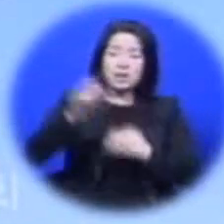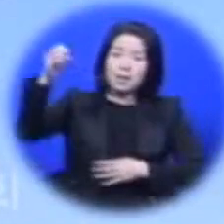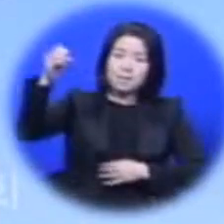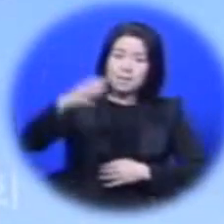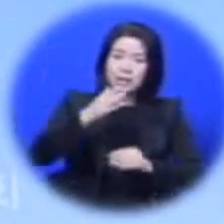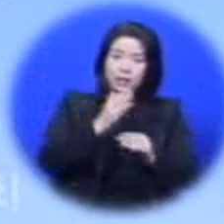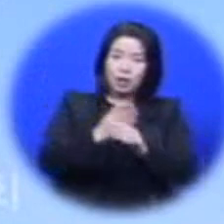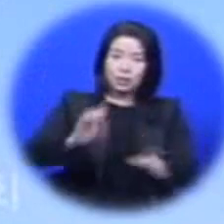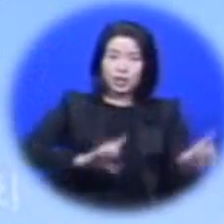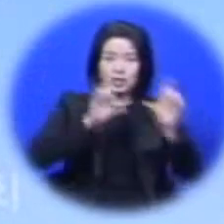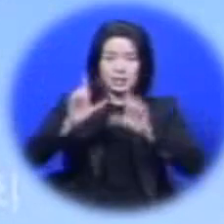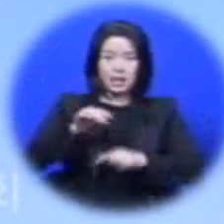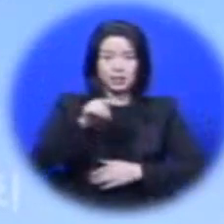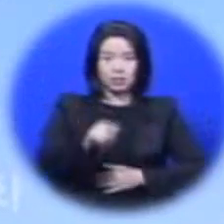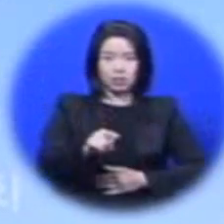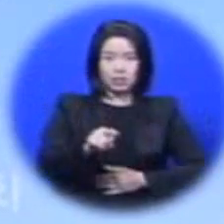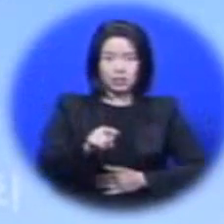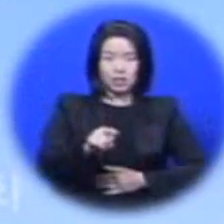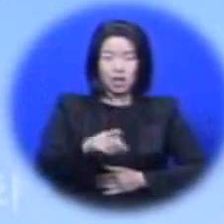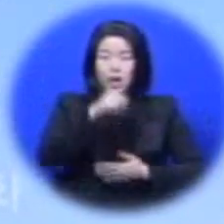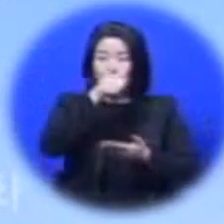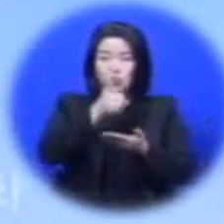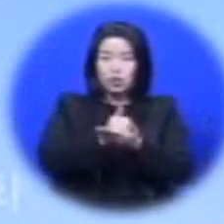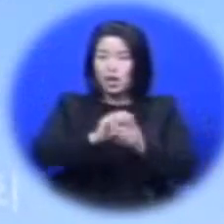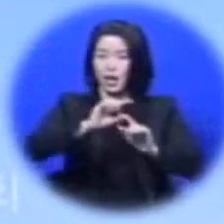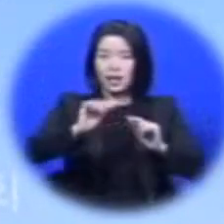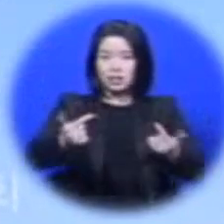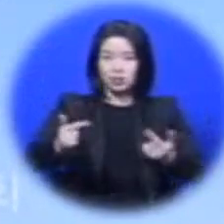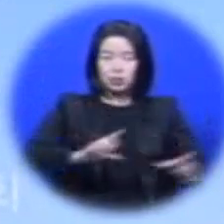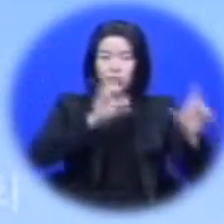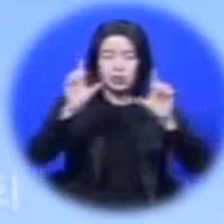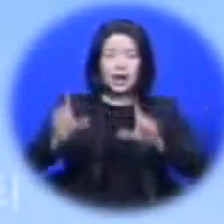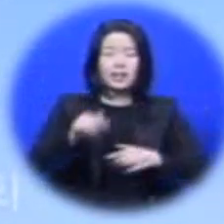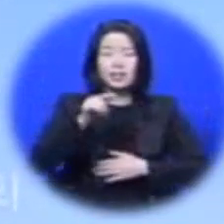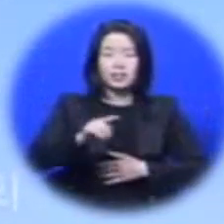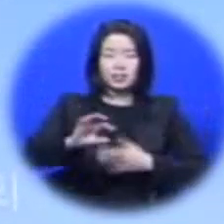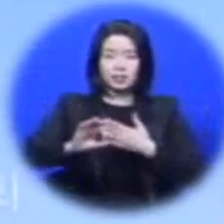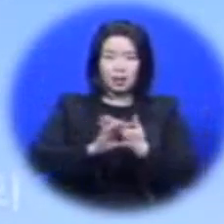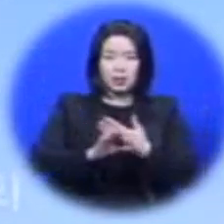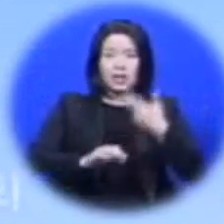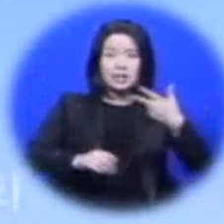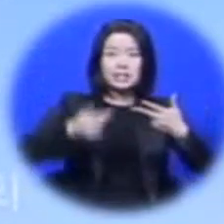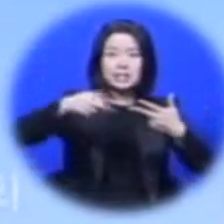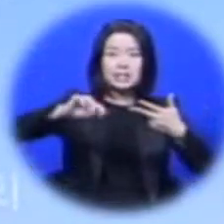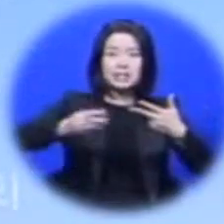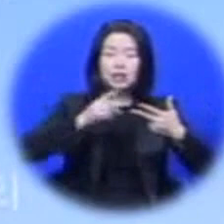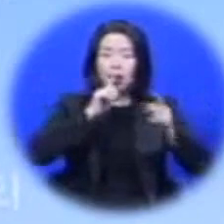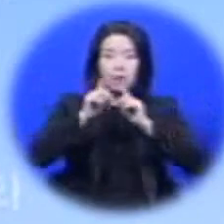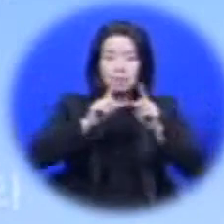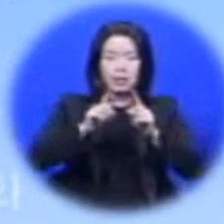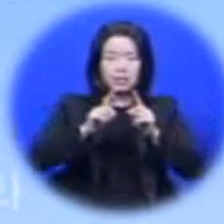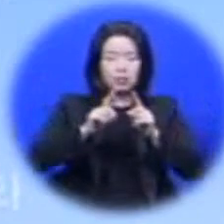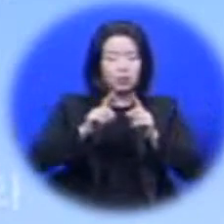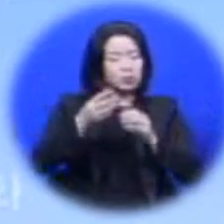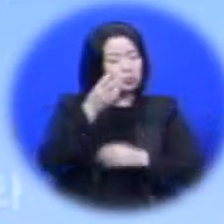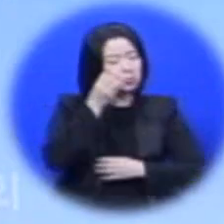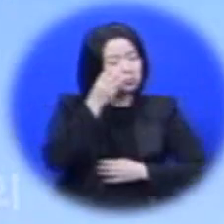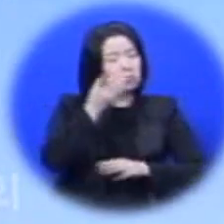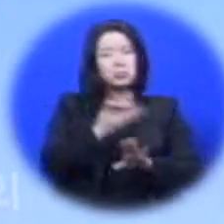사는 것이 죄안 짓고 사는 것이라면 7절 말씀은 잘 모순이